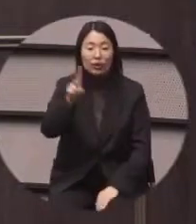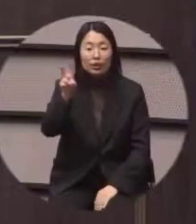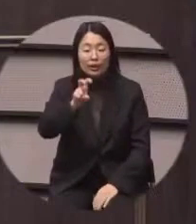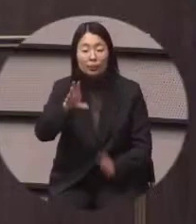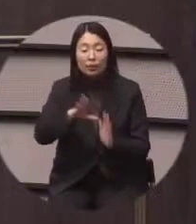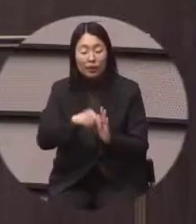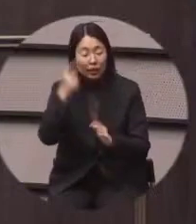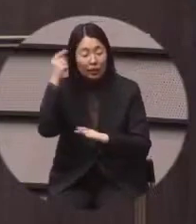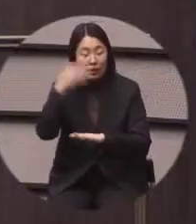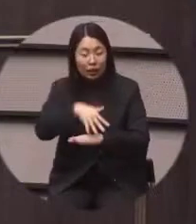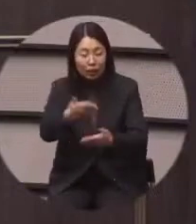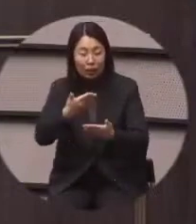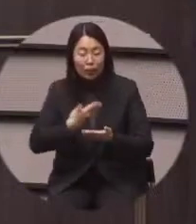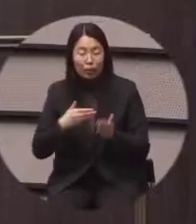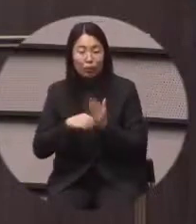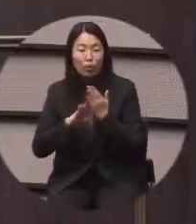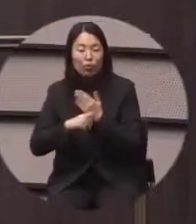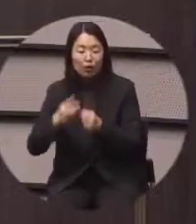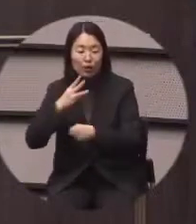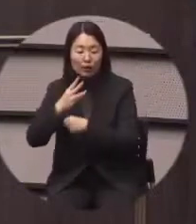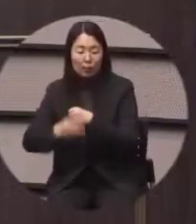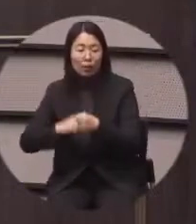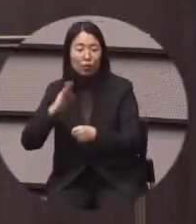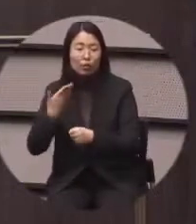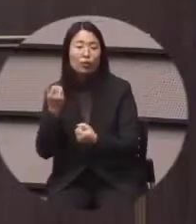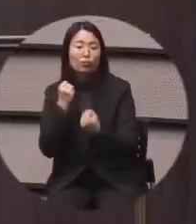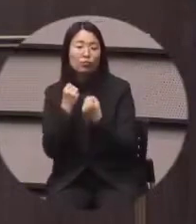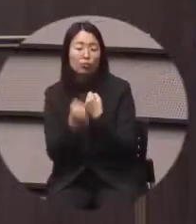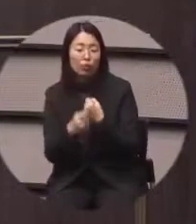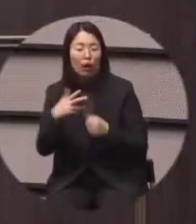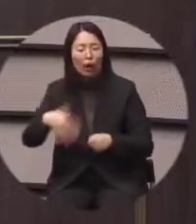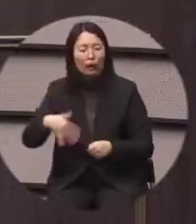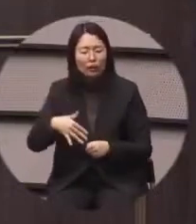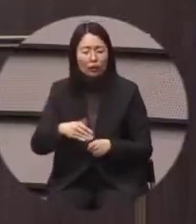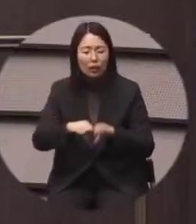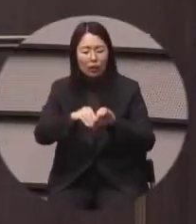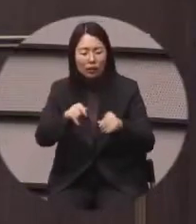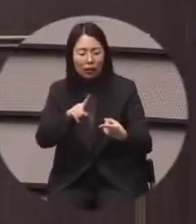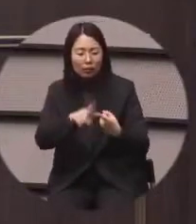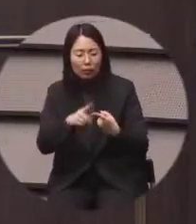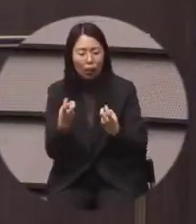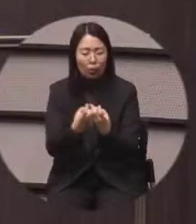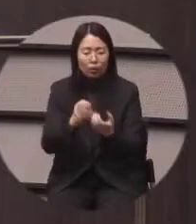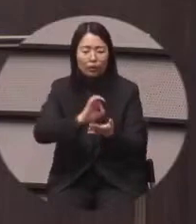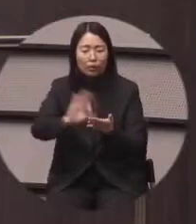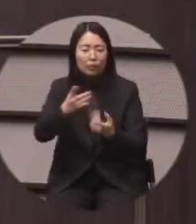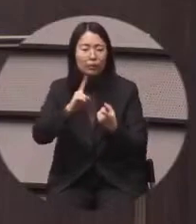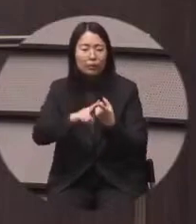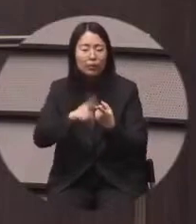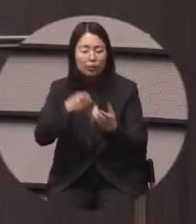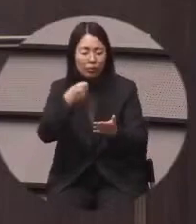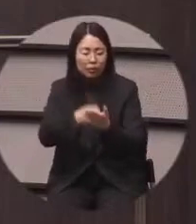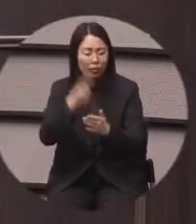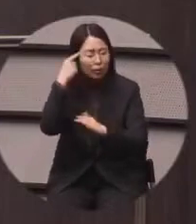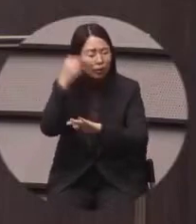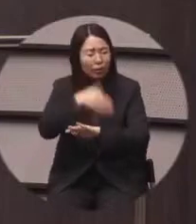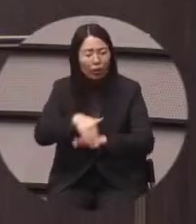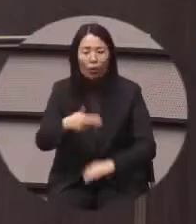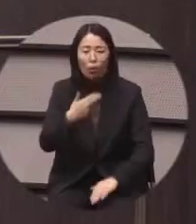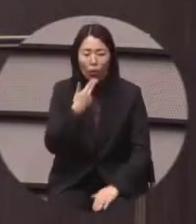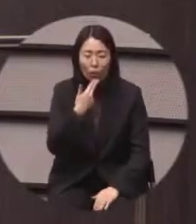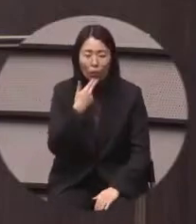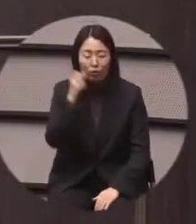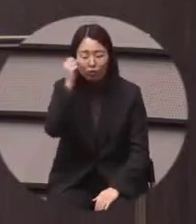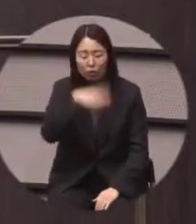후 3년이 훌쩍 지났음에도 아직까지 구체적인 사업계획조차 수립하지 못하고 그저 도시계획